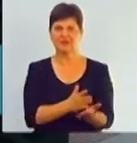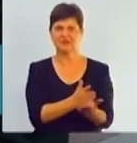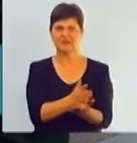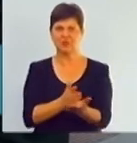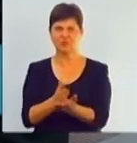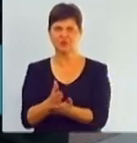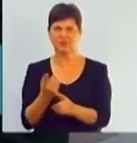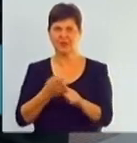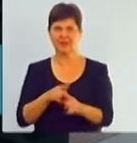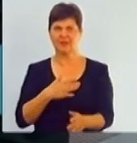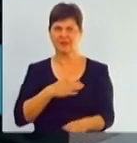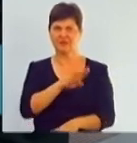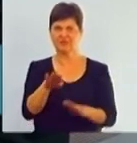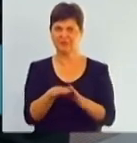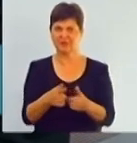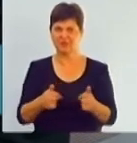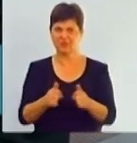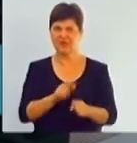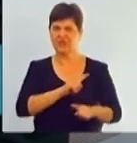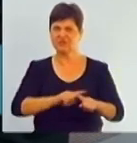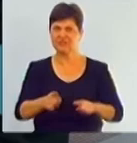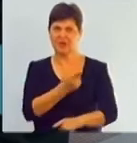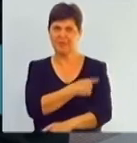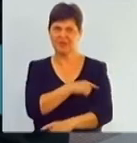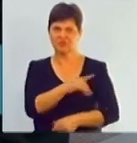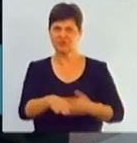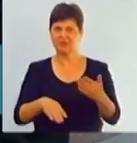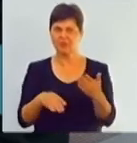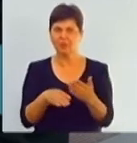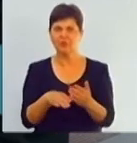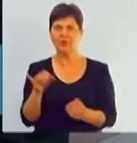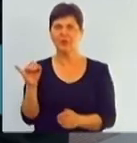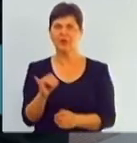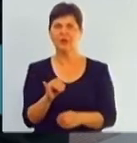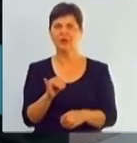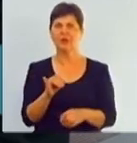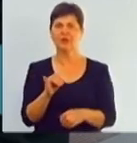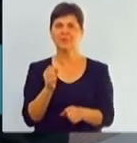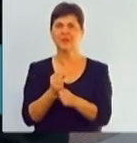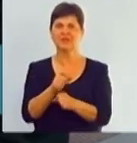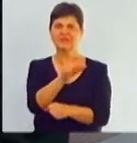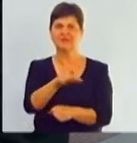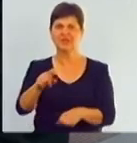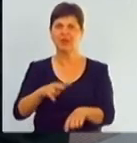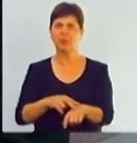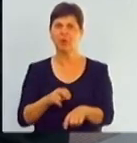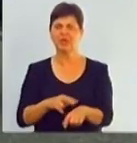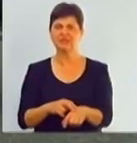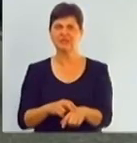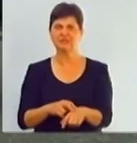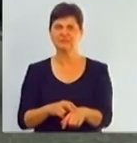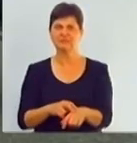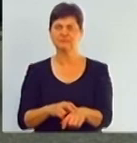і наш підрозділ, це і швидка медична допомога, це також працівники поліції чергують. І